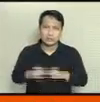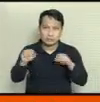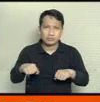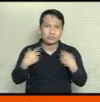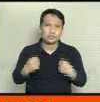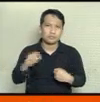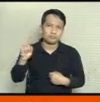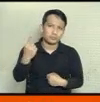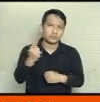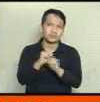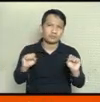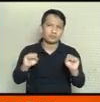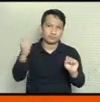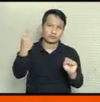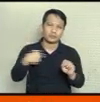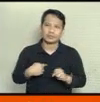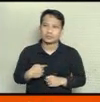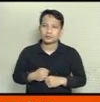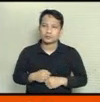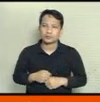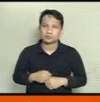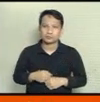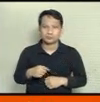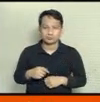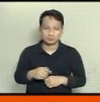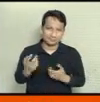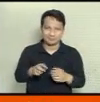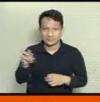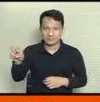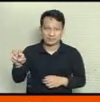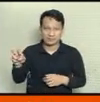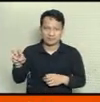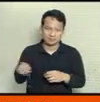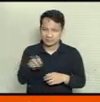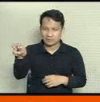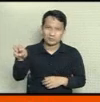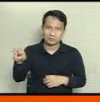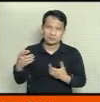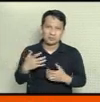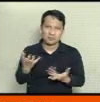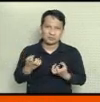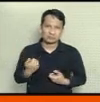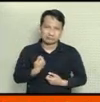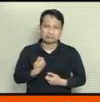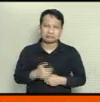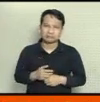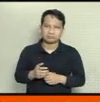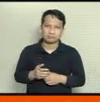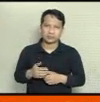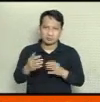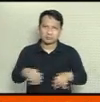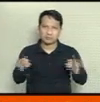health and safety, di ba, over travel and ano, yung mga pleasure na gusto natin.